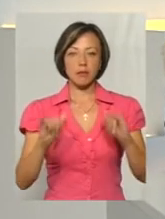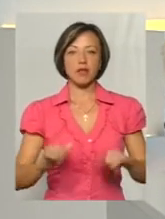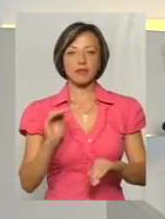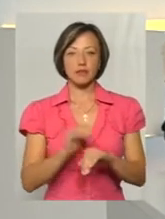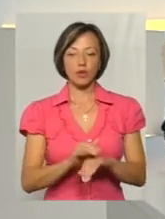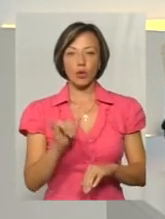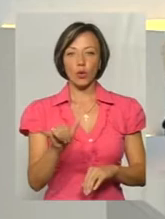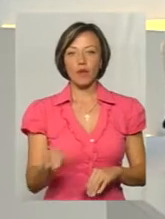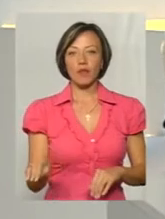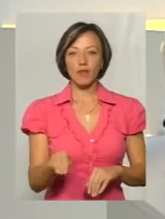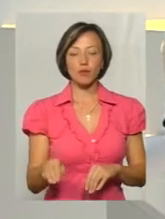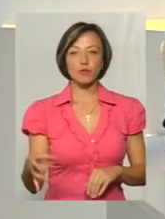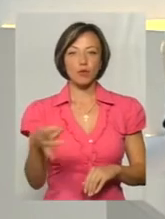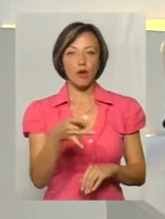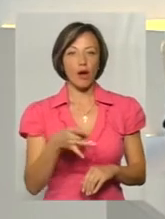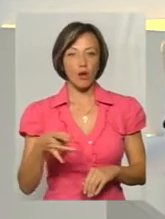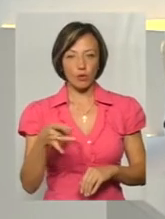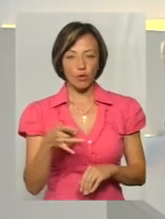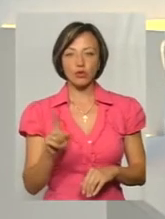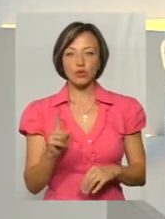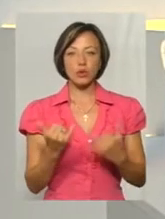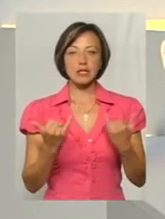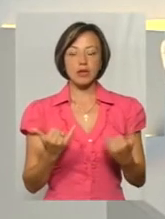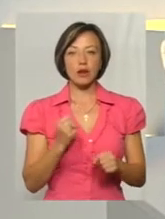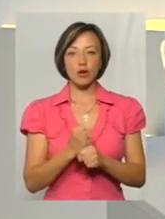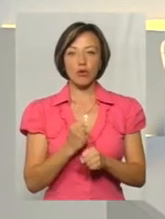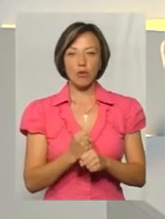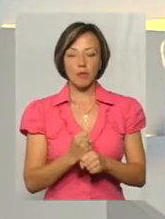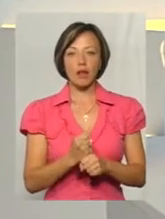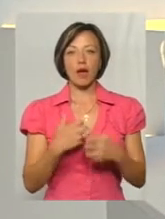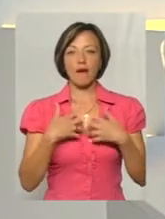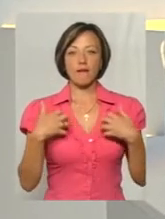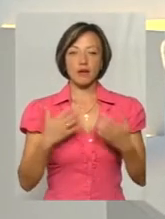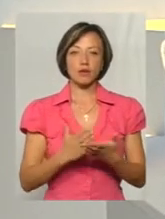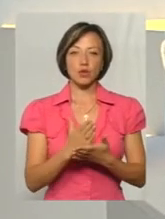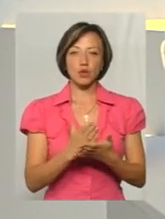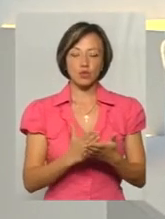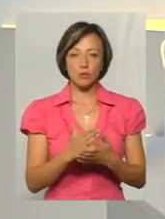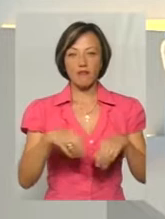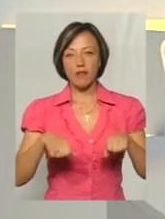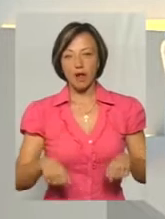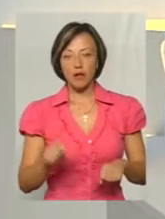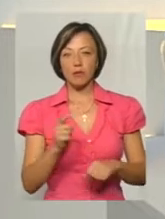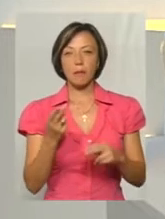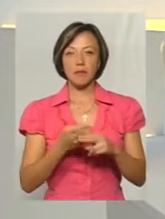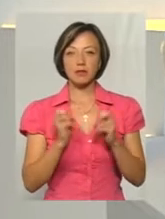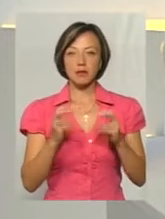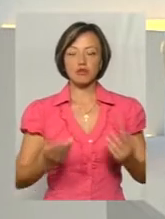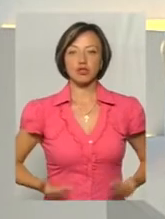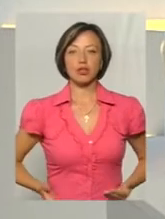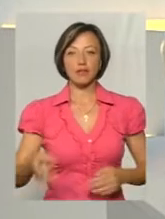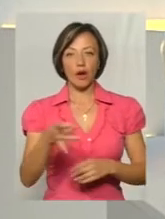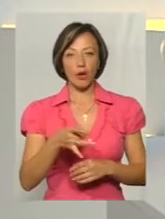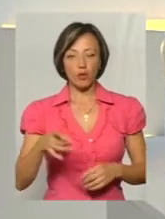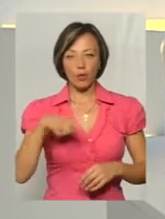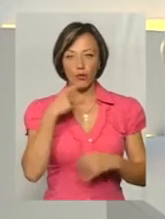у Теофіпольському районі. А що зараз робить ветслужба, влада та інші органи, аби убезпечити жителів району? Про